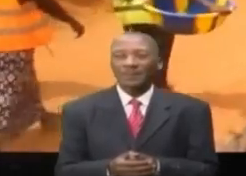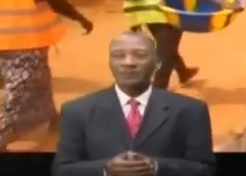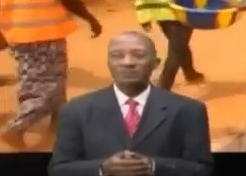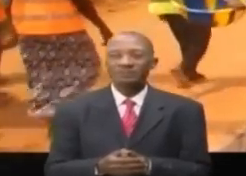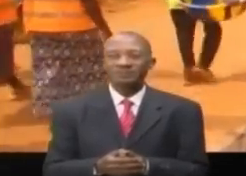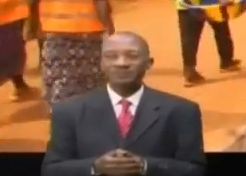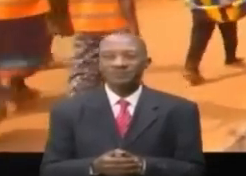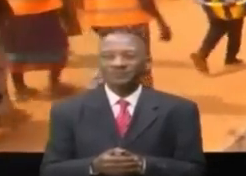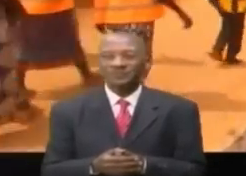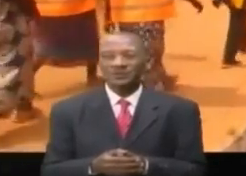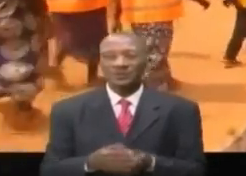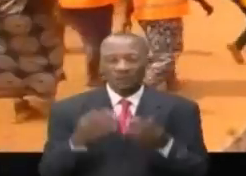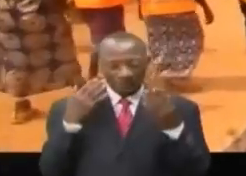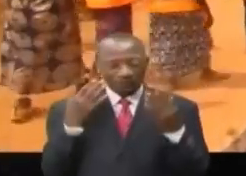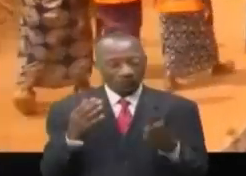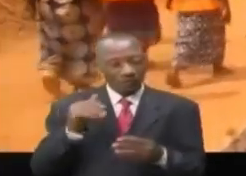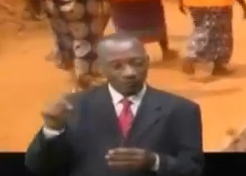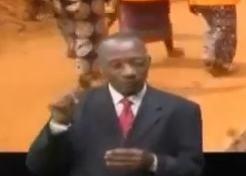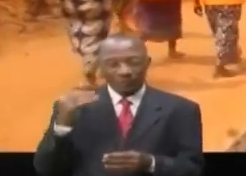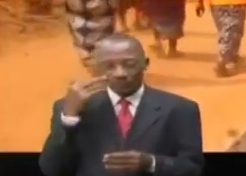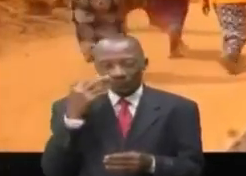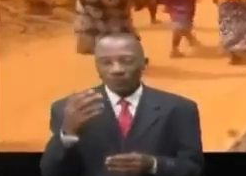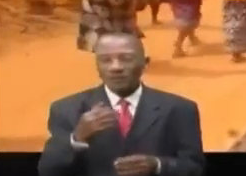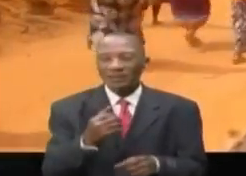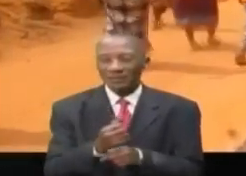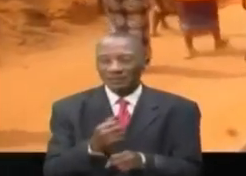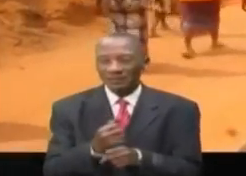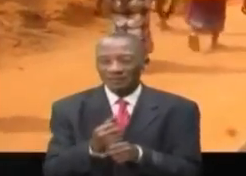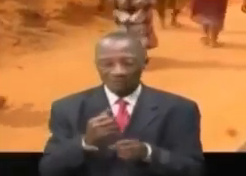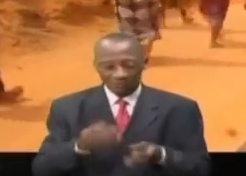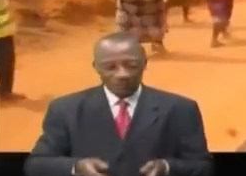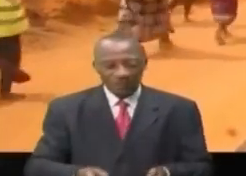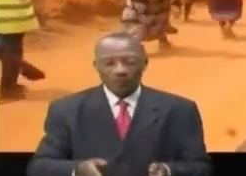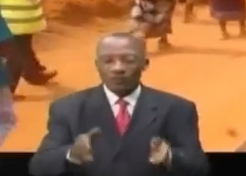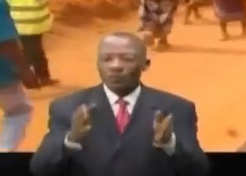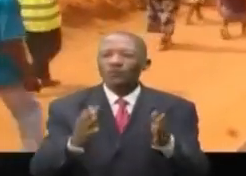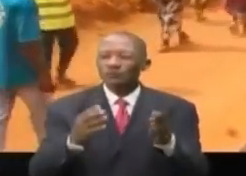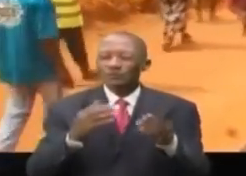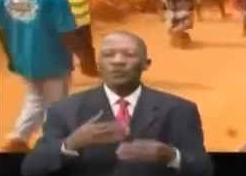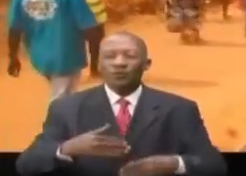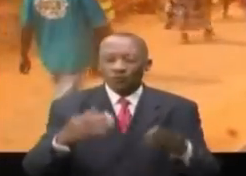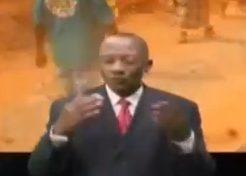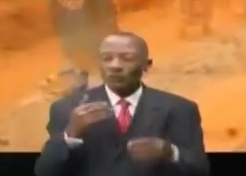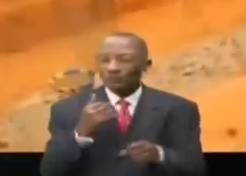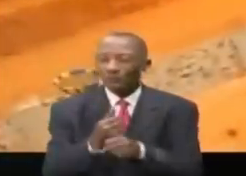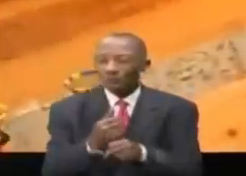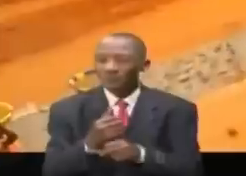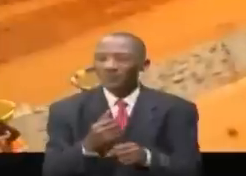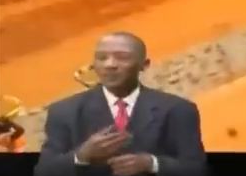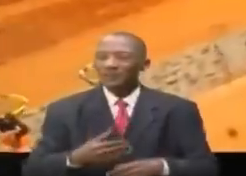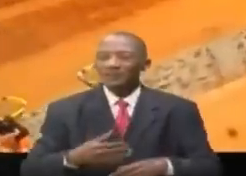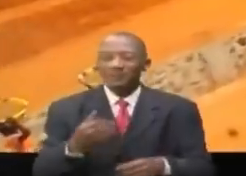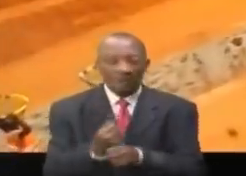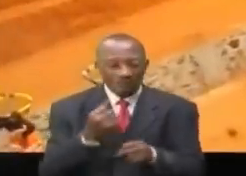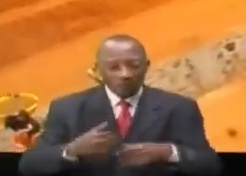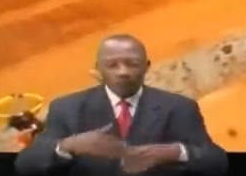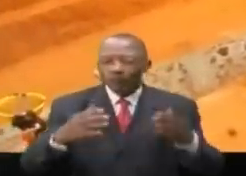moment, je crois que vous-même vous voyez derrière nous, sur les lunettes qui étaient prévues à 750 mètres, nous sommes au-delà de 400